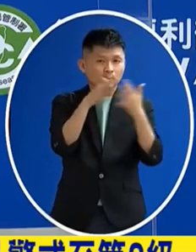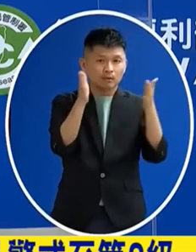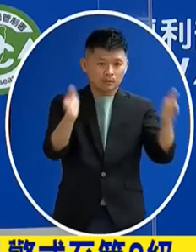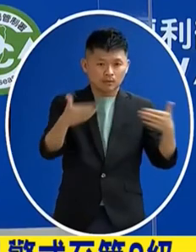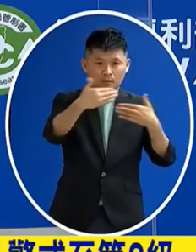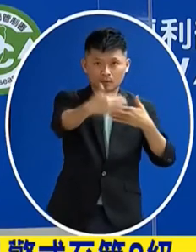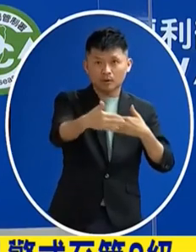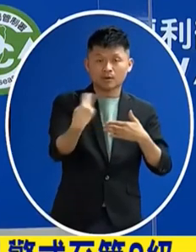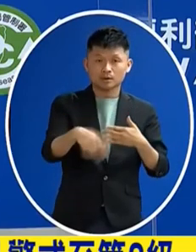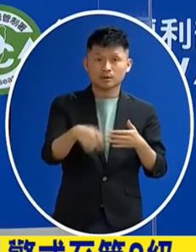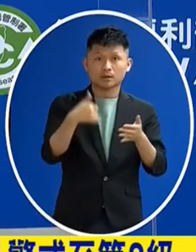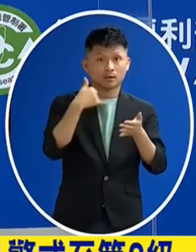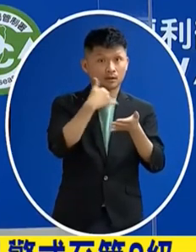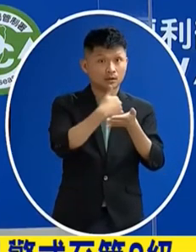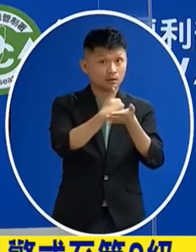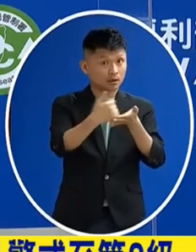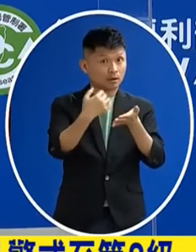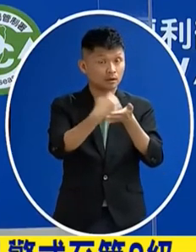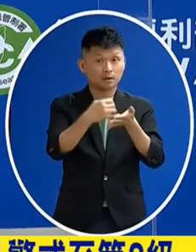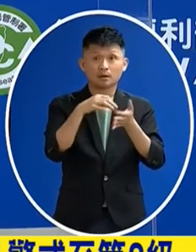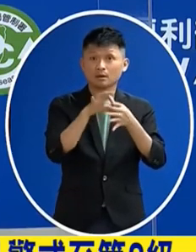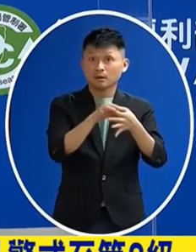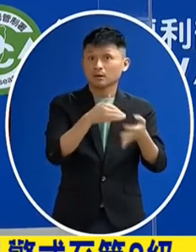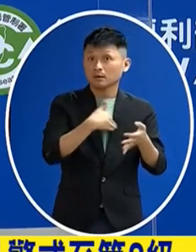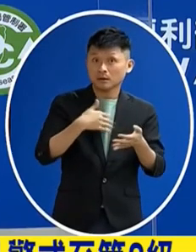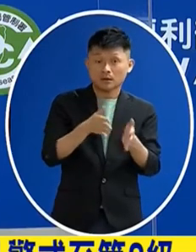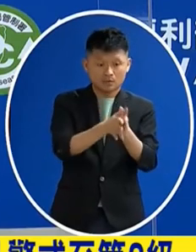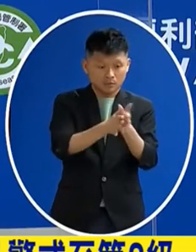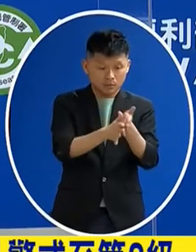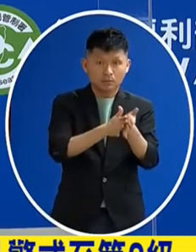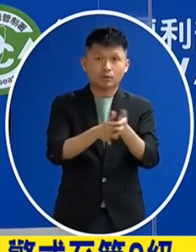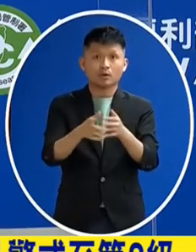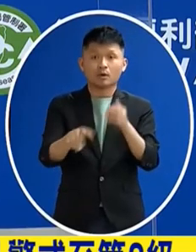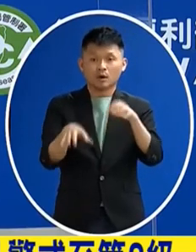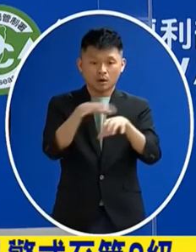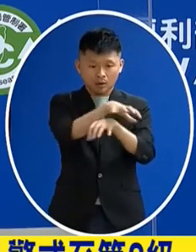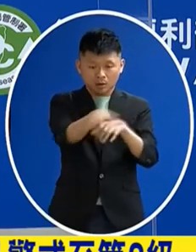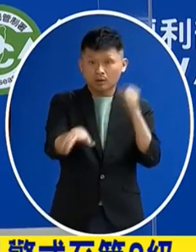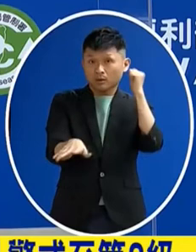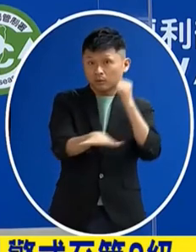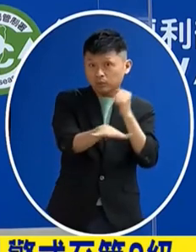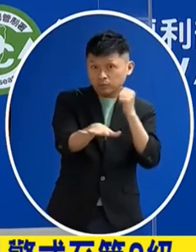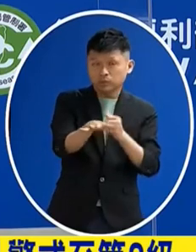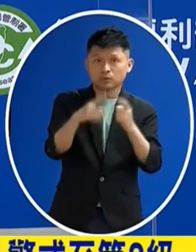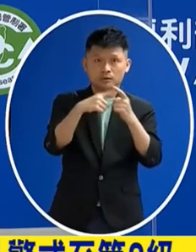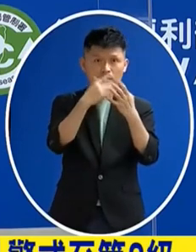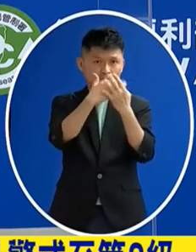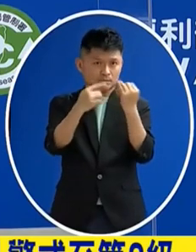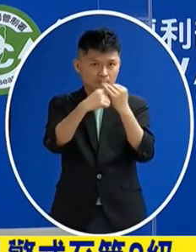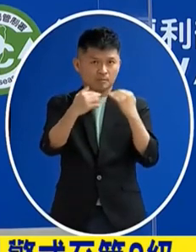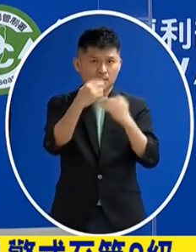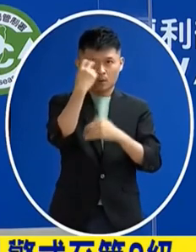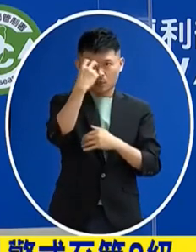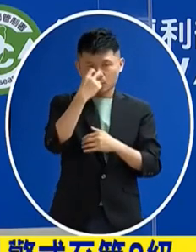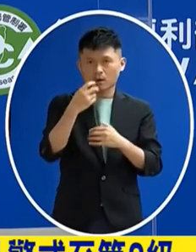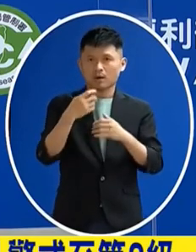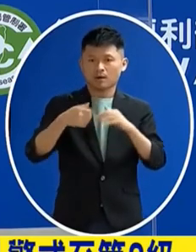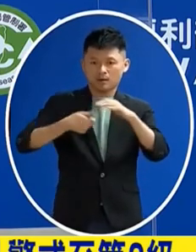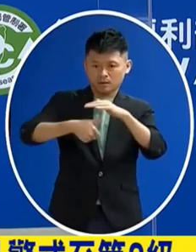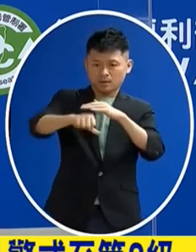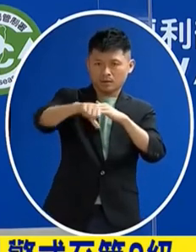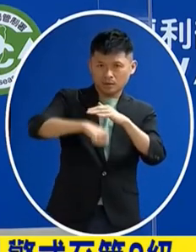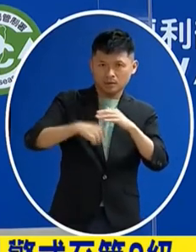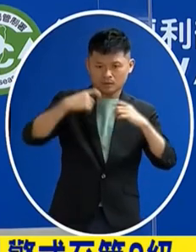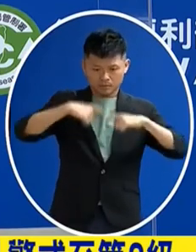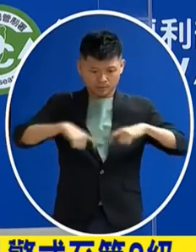立10连制，执行量测体温、手部消毒、环境消毒、人流管制、总量管制、动线规划等防疫